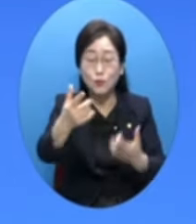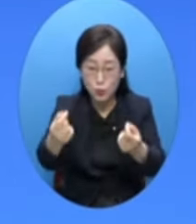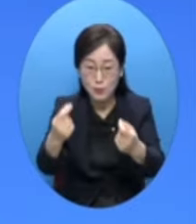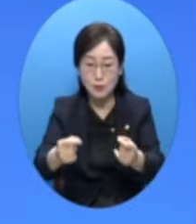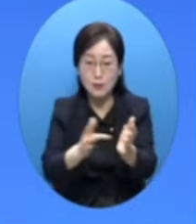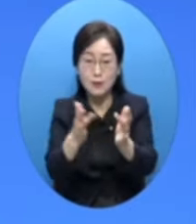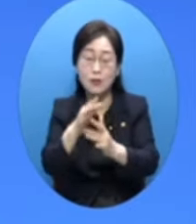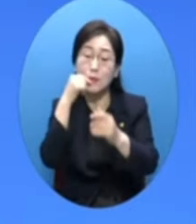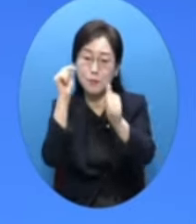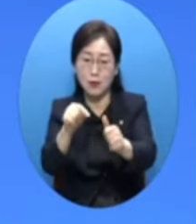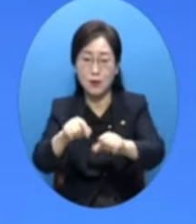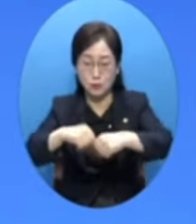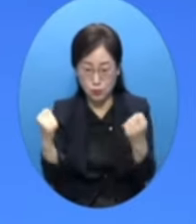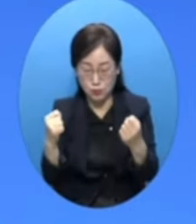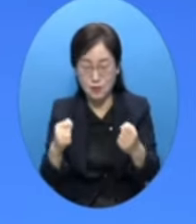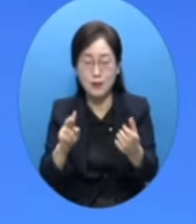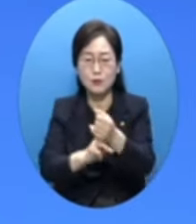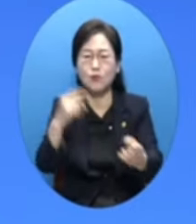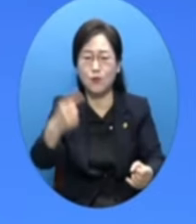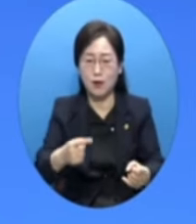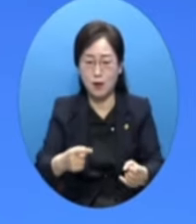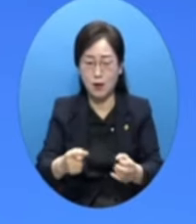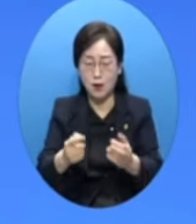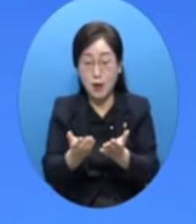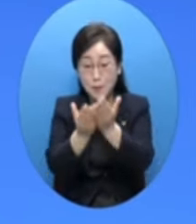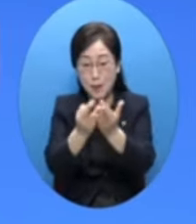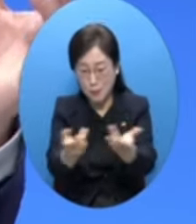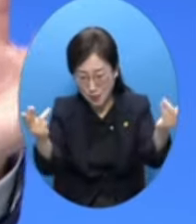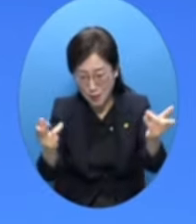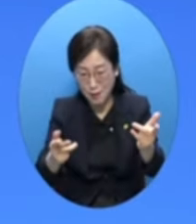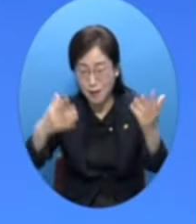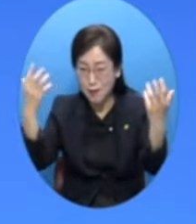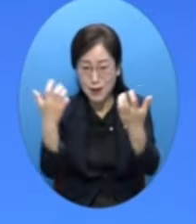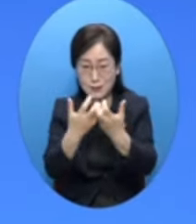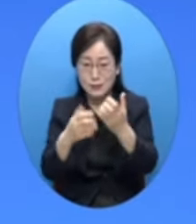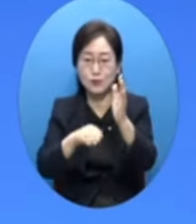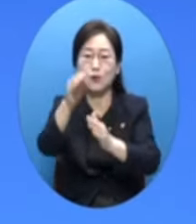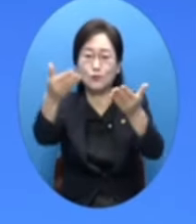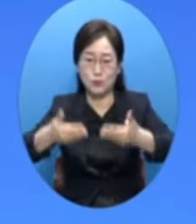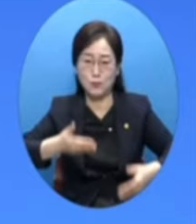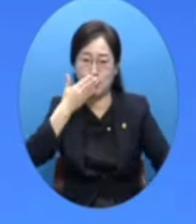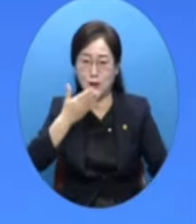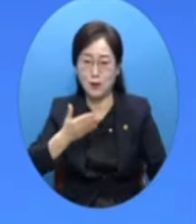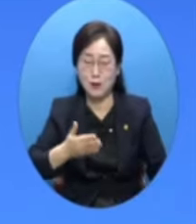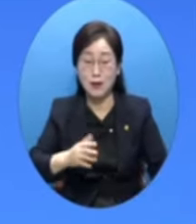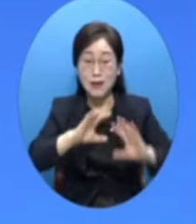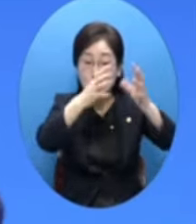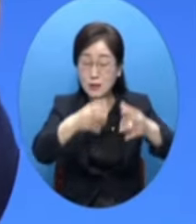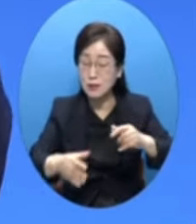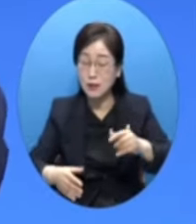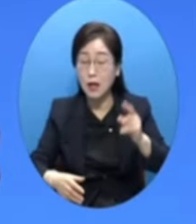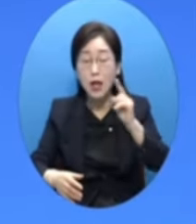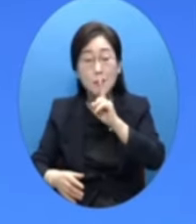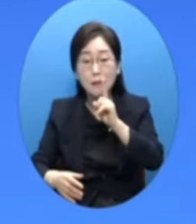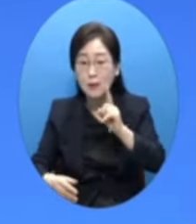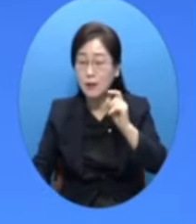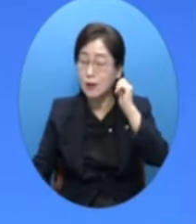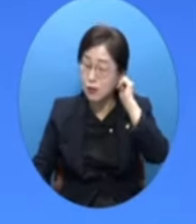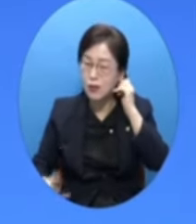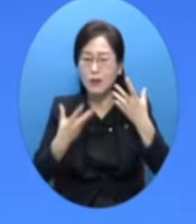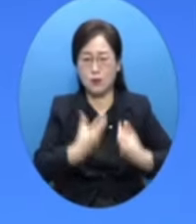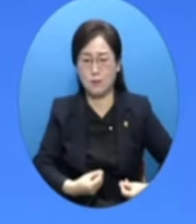것입니다. 우리 빈 배경이 채워지게 되는 것입니다. 세상에 주는 음성은 우리에게 절망을 가져주지만은 주님의 음성은